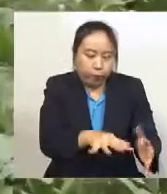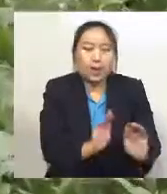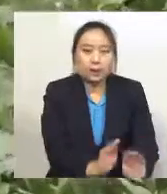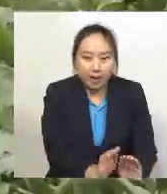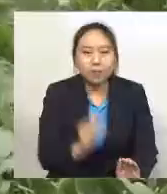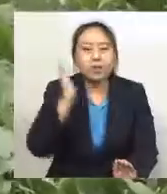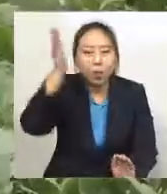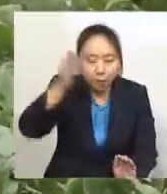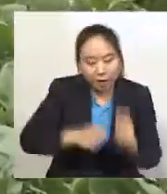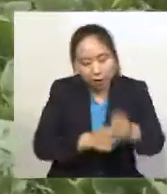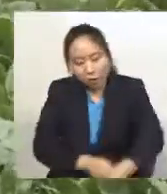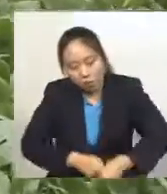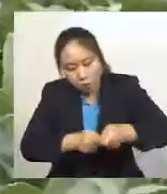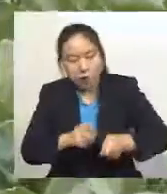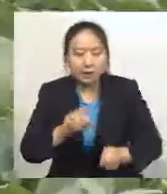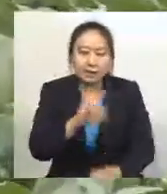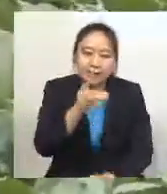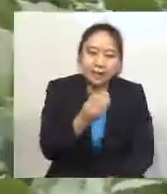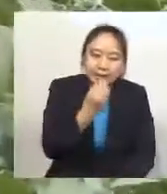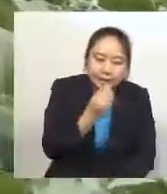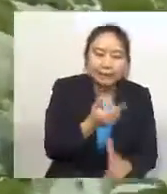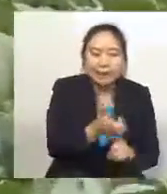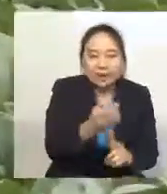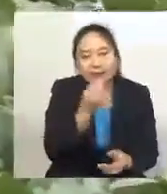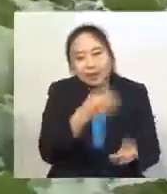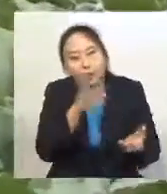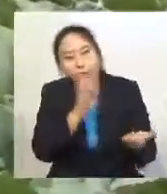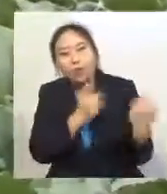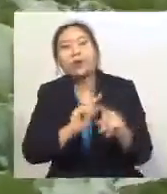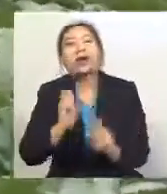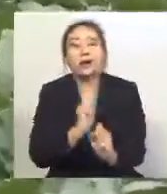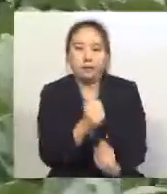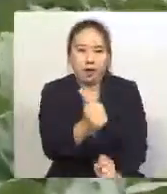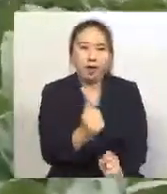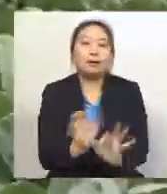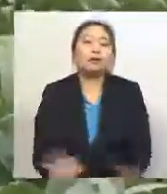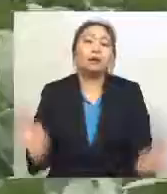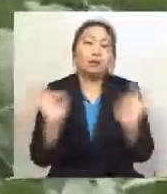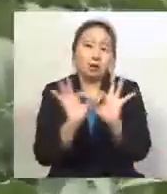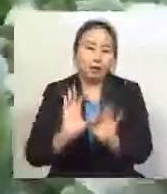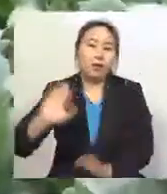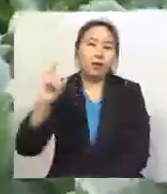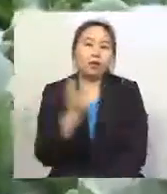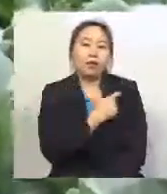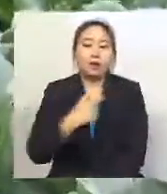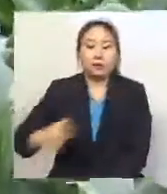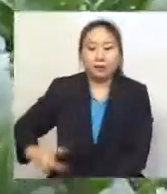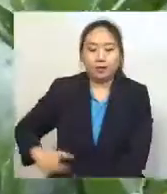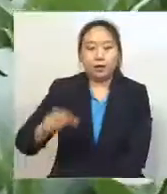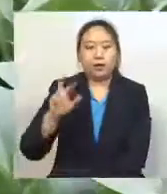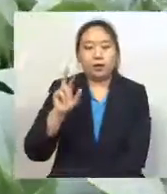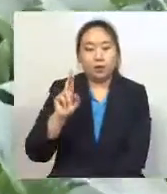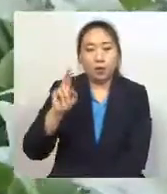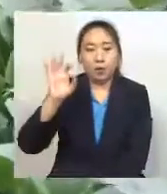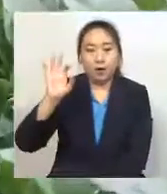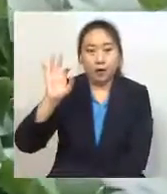การเพาะปลูกเลี้ยงสัตว์และอุปโภคบริโภคจึงเป็นแนวทางสำคัญที่พระบาทสมเด็จพระบรมชนกาธิเบศร